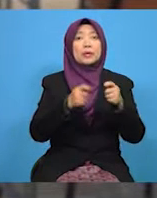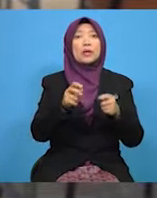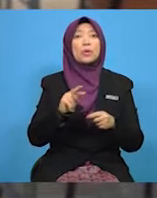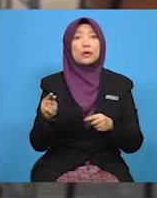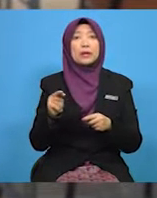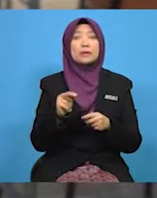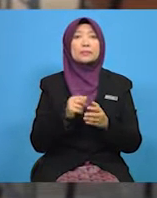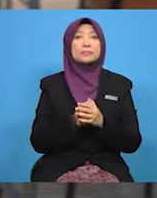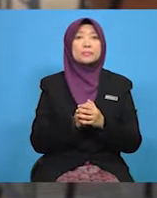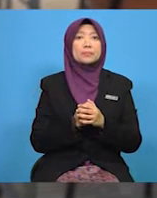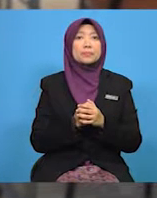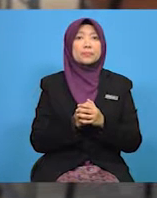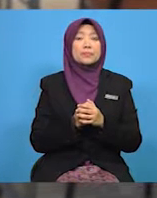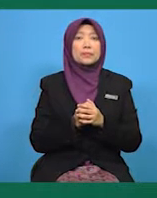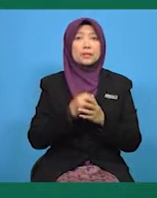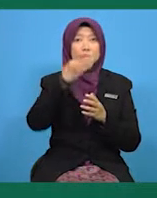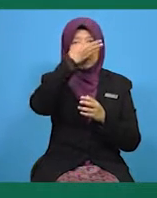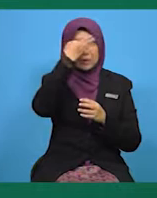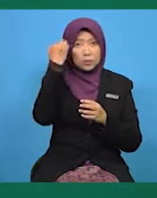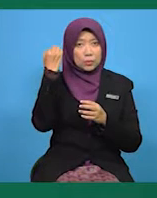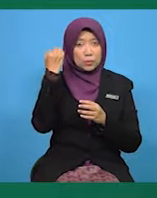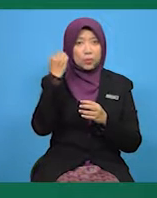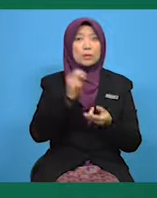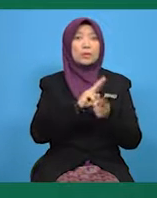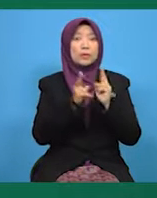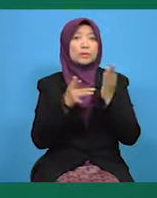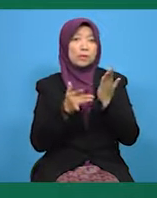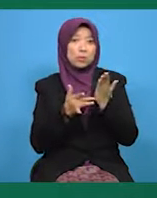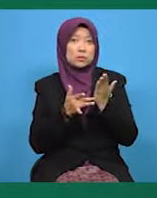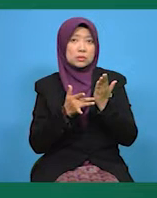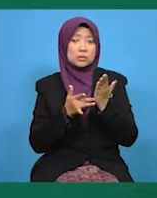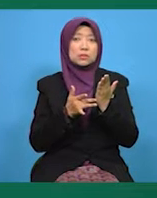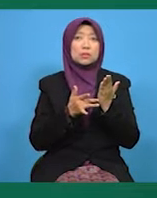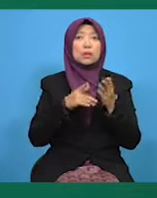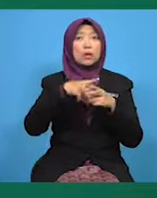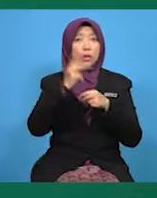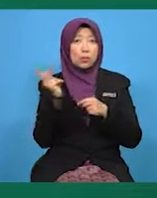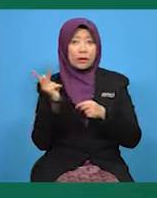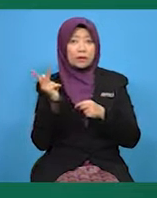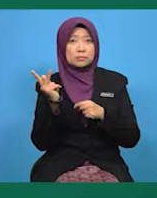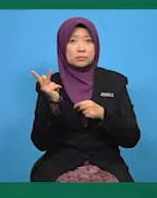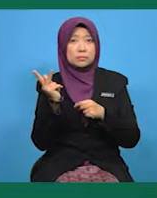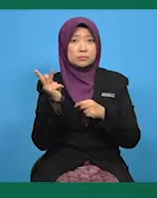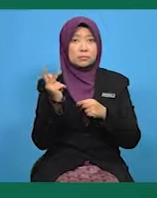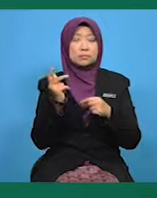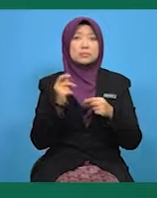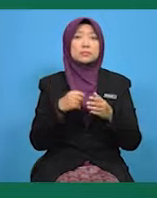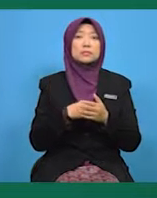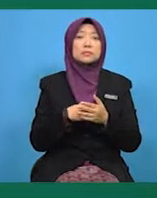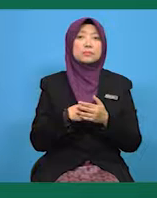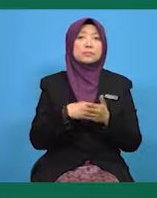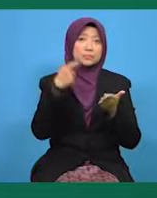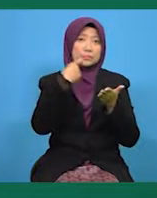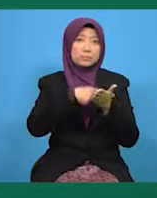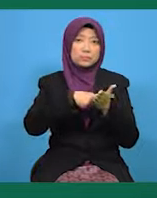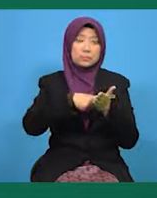berlaku disebabkan perubahan teknologi, perubahan pada kos pengeluaran, perubahan pada